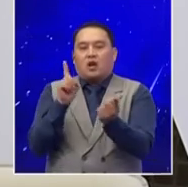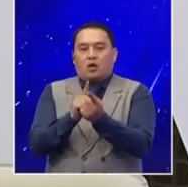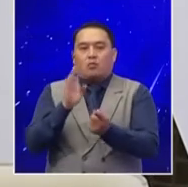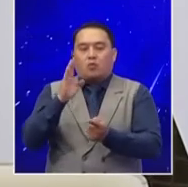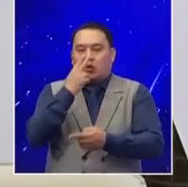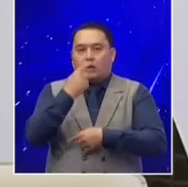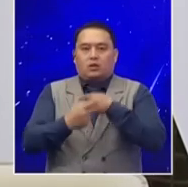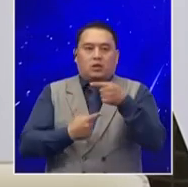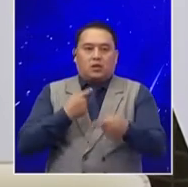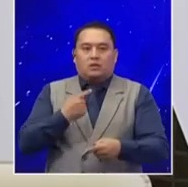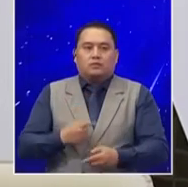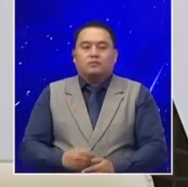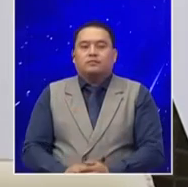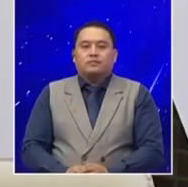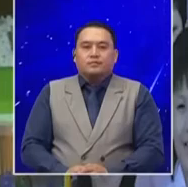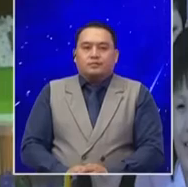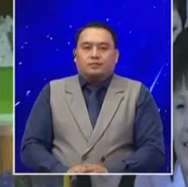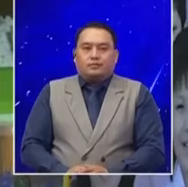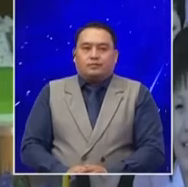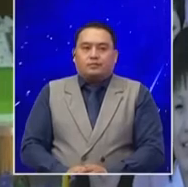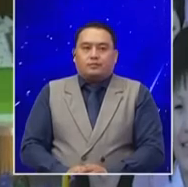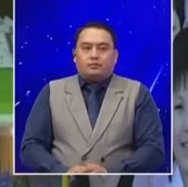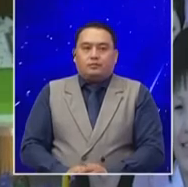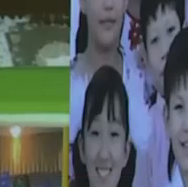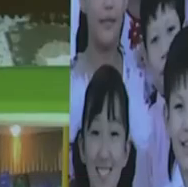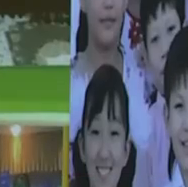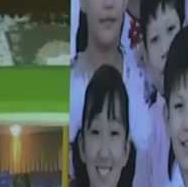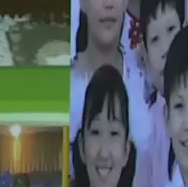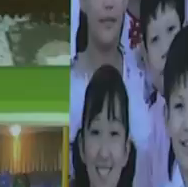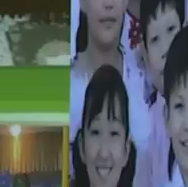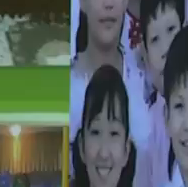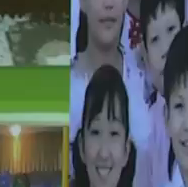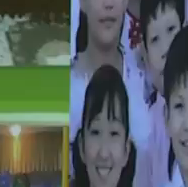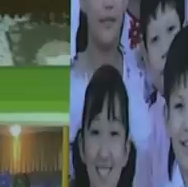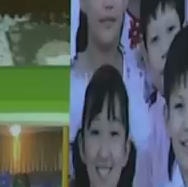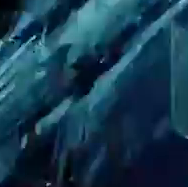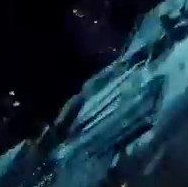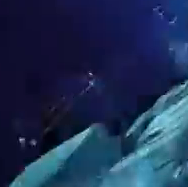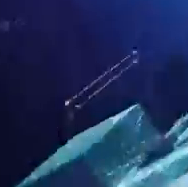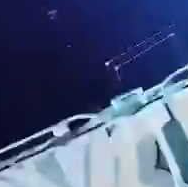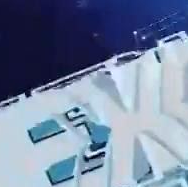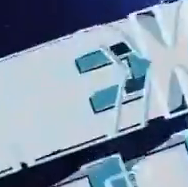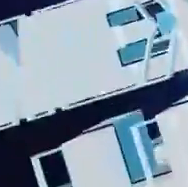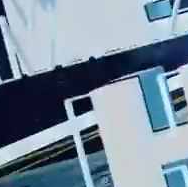станут традиционными. Адина Смагулова, Мирет Кадырбай Кызы, Жайык Курманбаев, телеканал ЖТСУ.